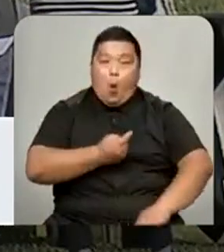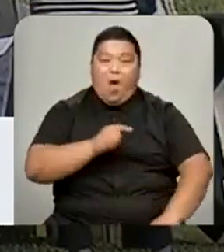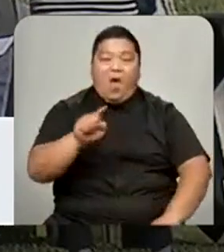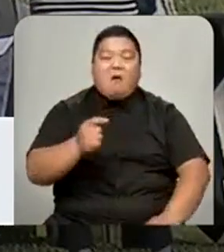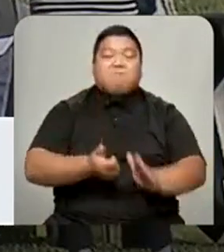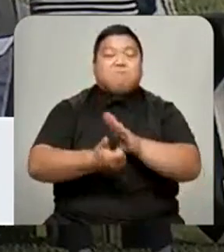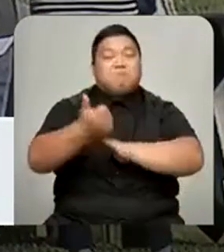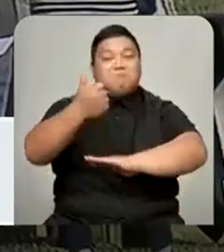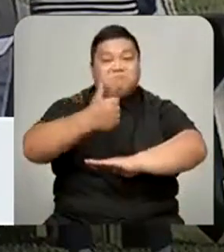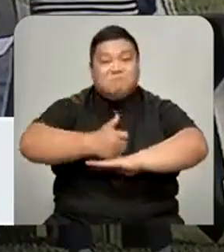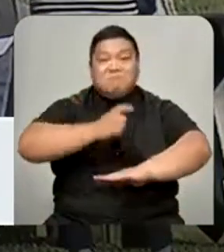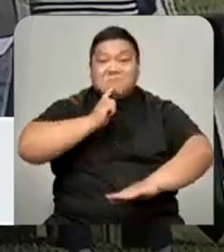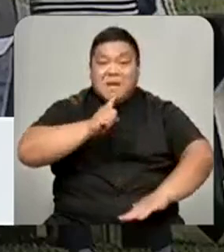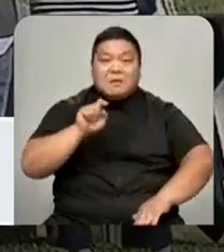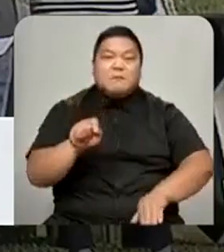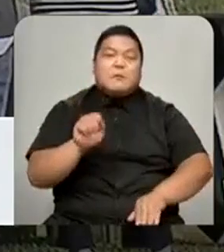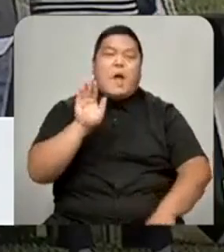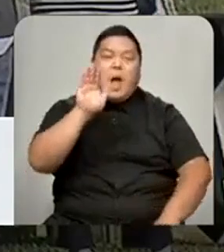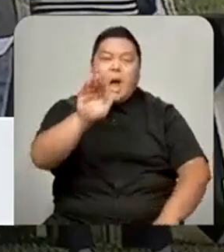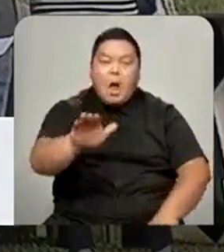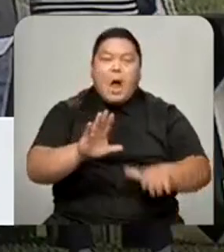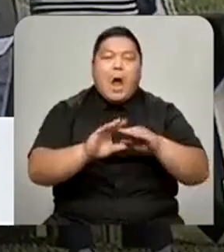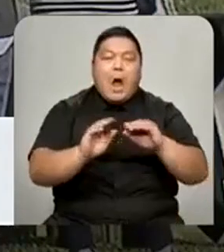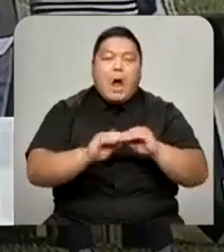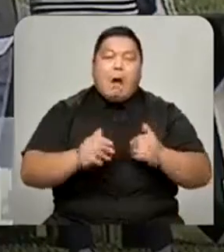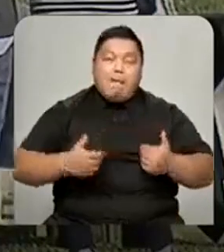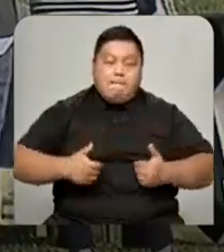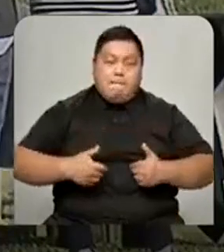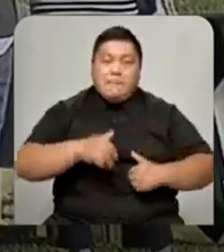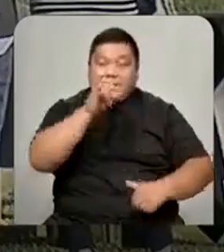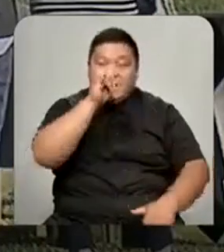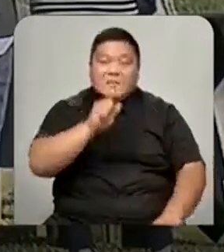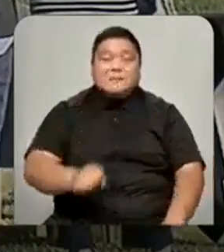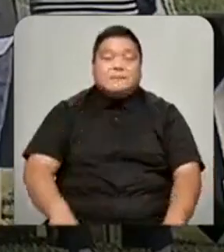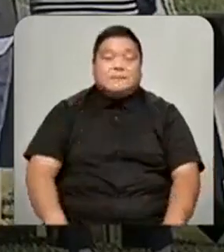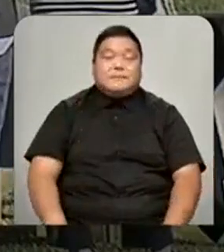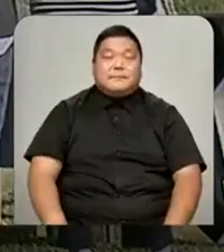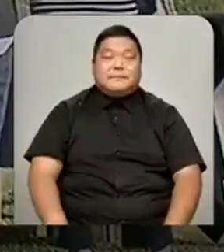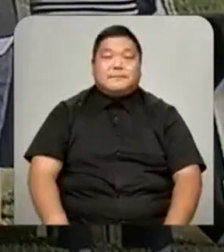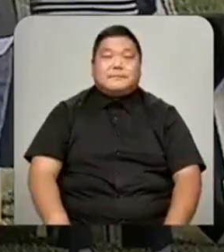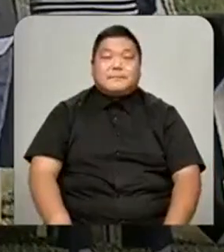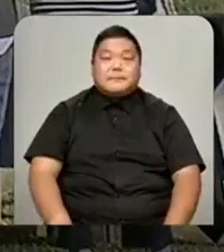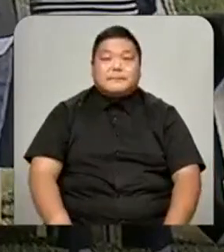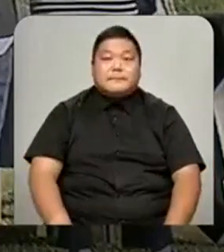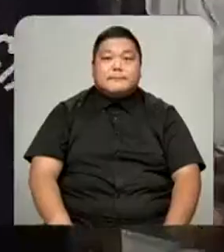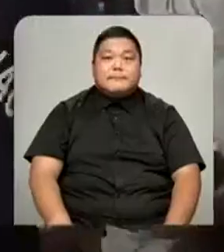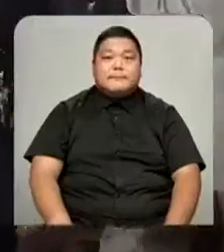성황을 이뤘는데 앞으로의 과제도 적지 않습니다 조현주 기자가 보도합니다